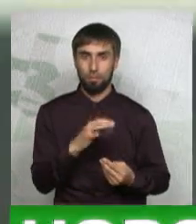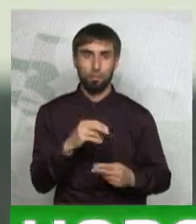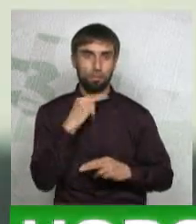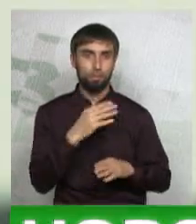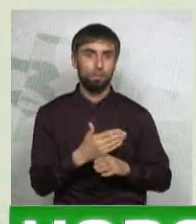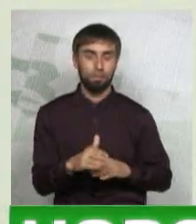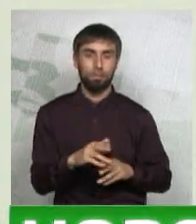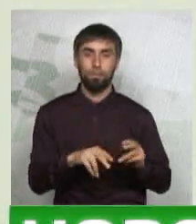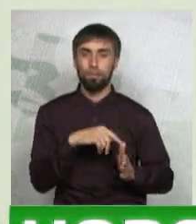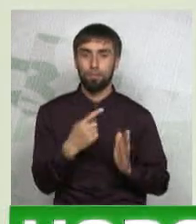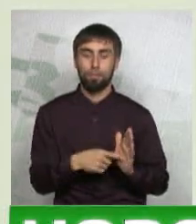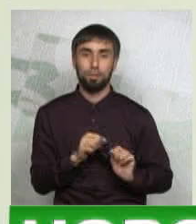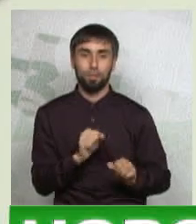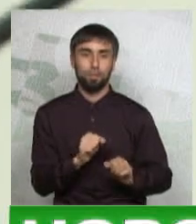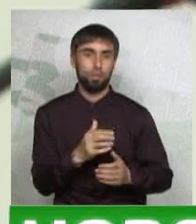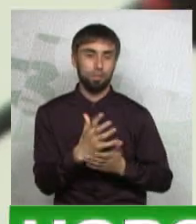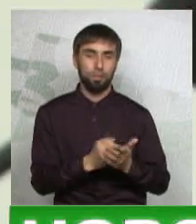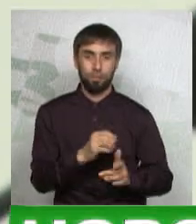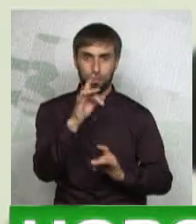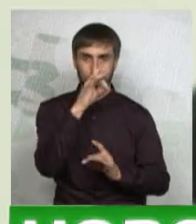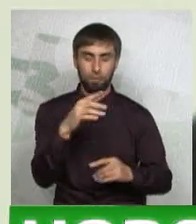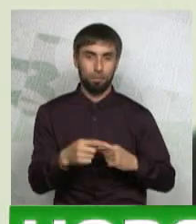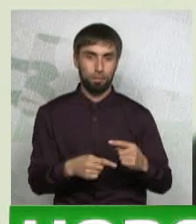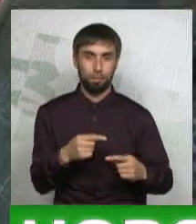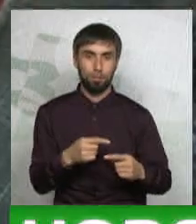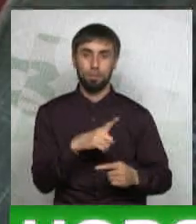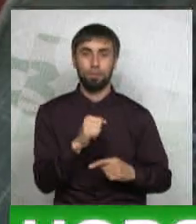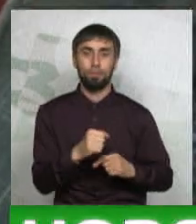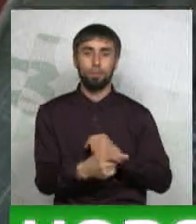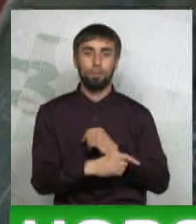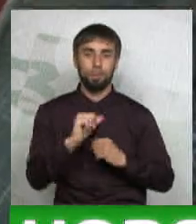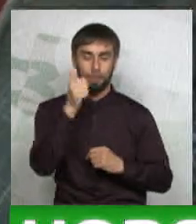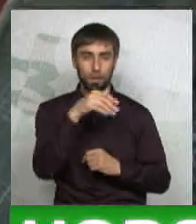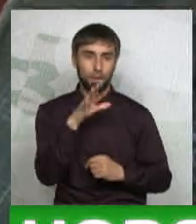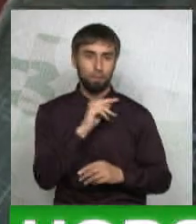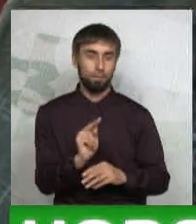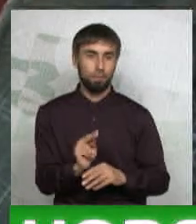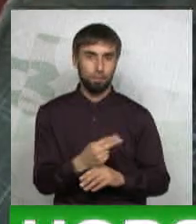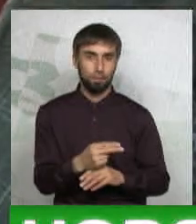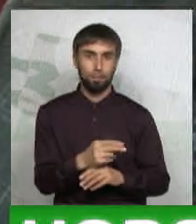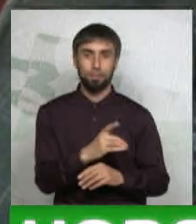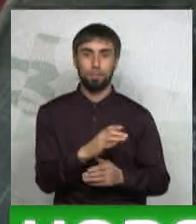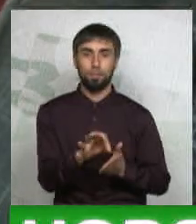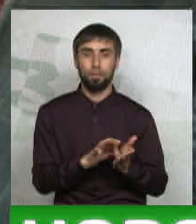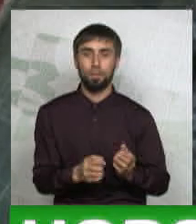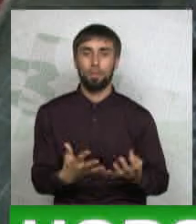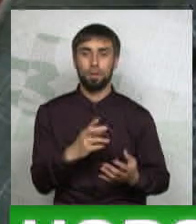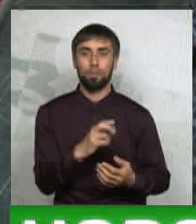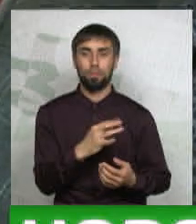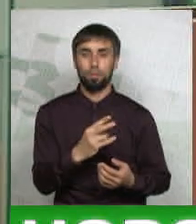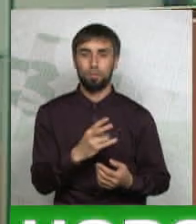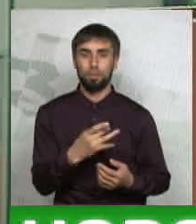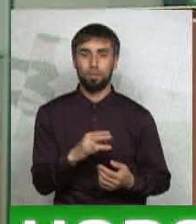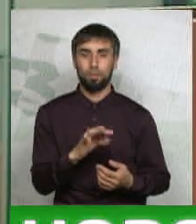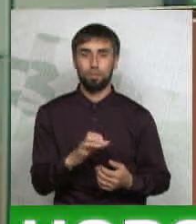внимание уделяется вопросам защиты и сохранения культурного наследия. За последние годы удалось реконструировать сразу несколько башенных